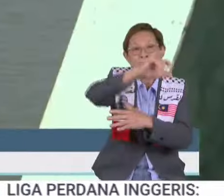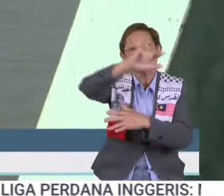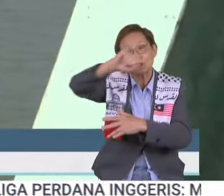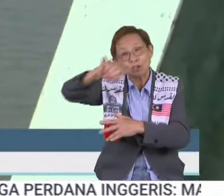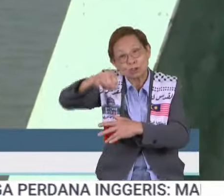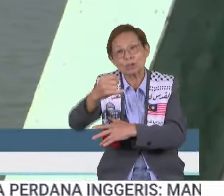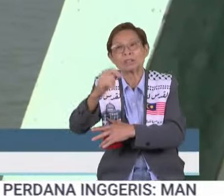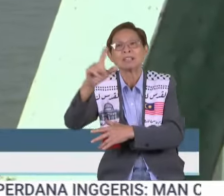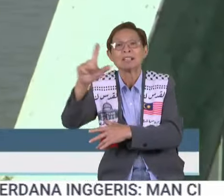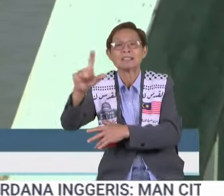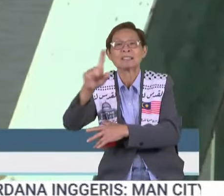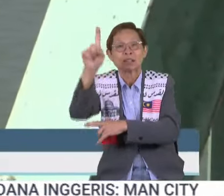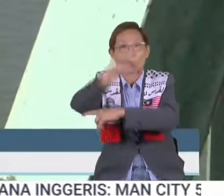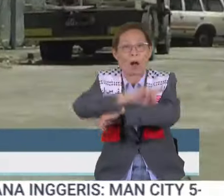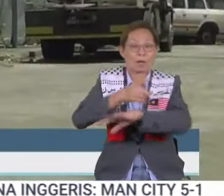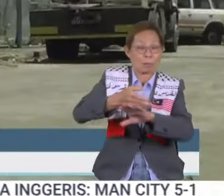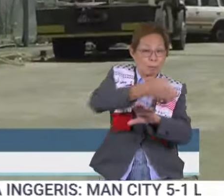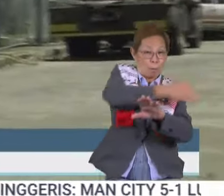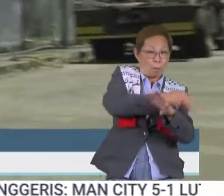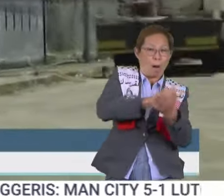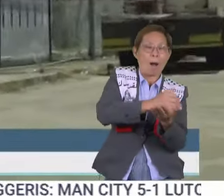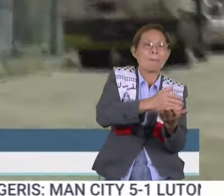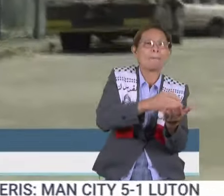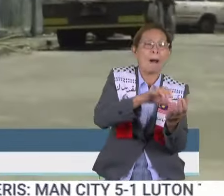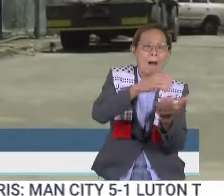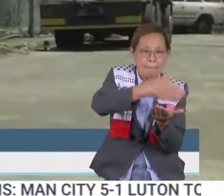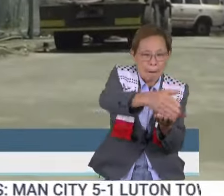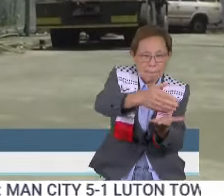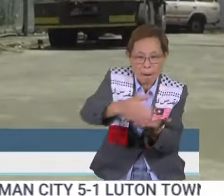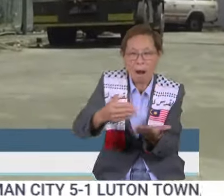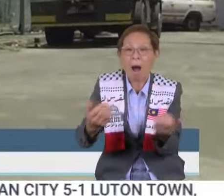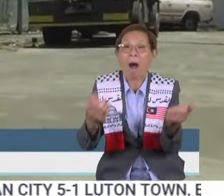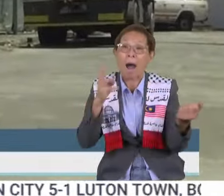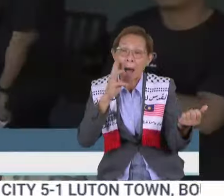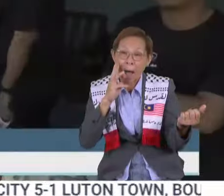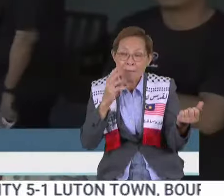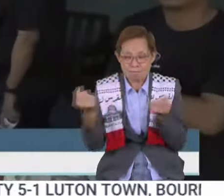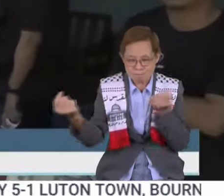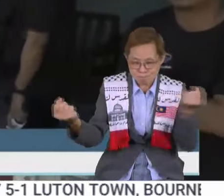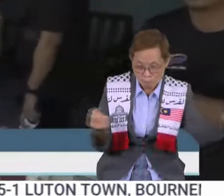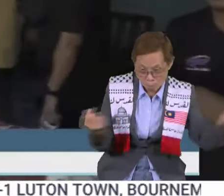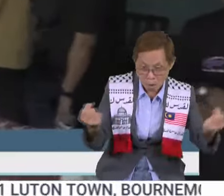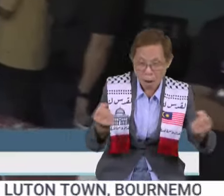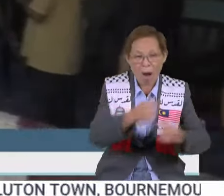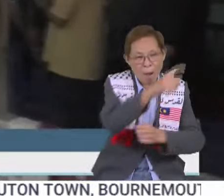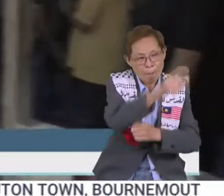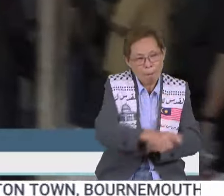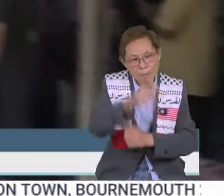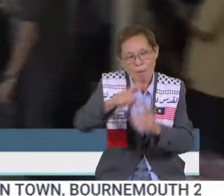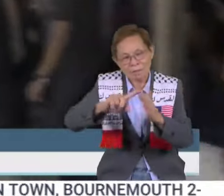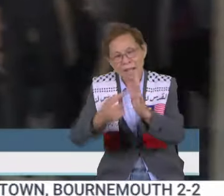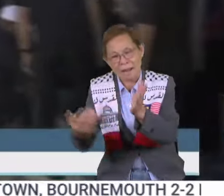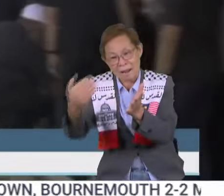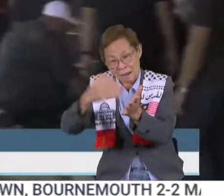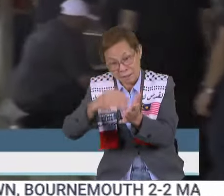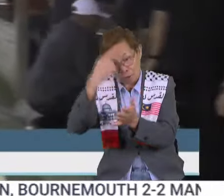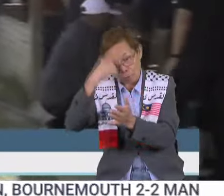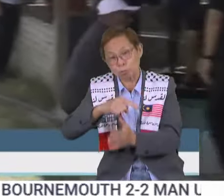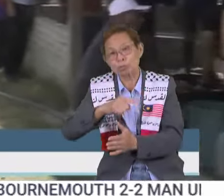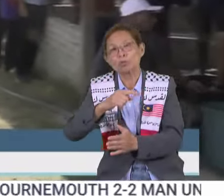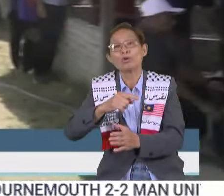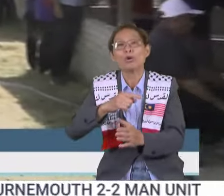sehari sebelumnya. Bagaimanapun, agihan bekalan air menggunakan lori tangki kepada penduduk dimulakan semula bagi menampung